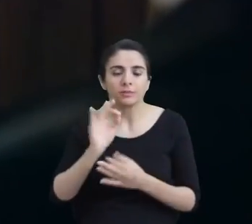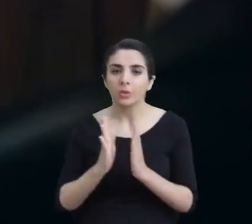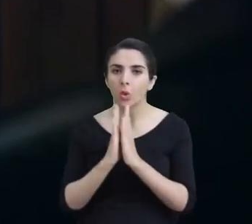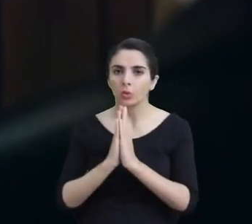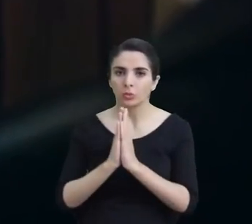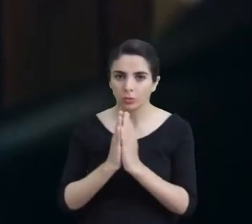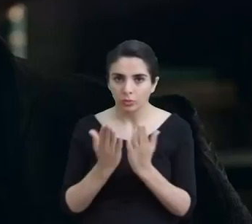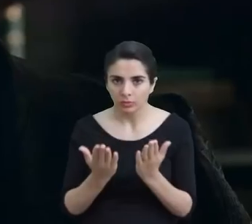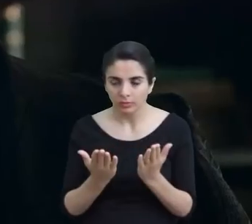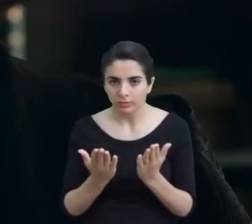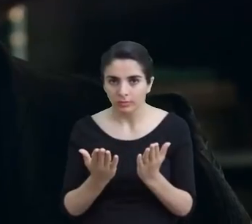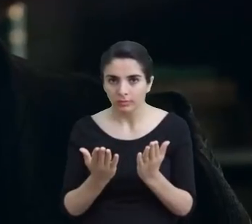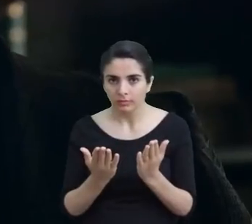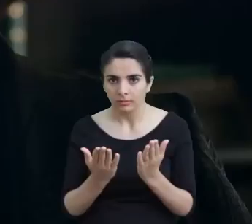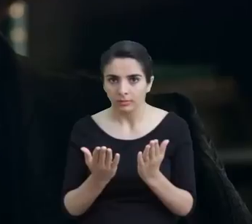Efendi.